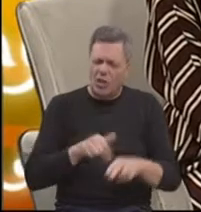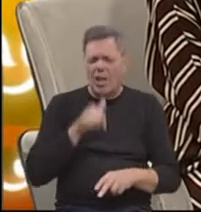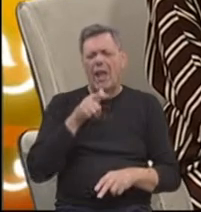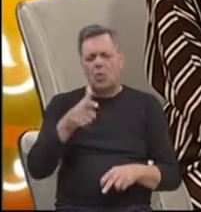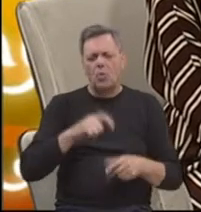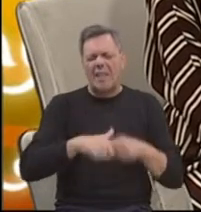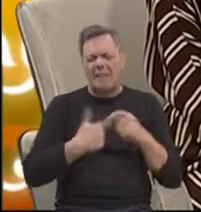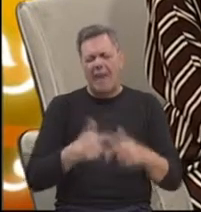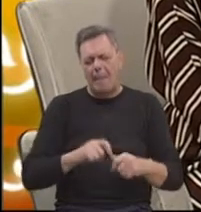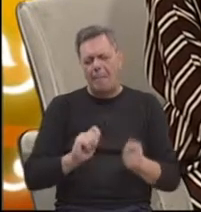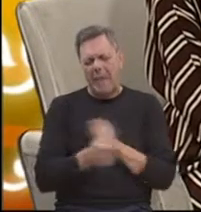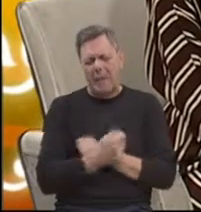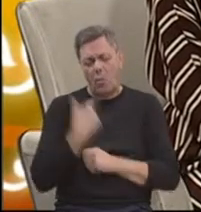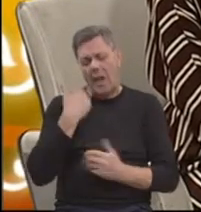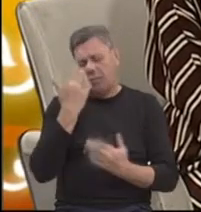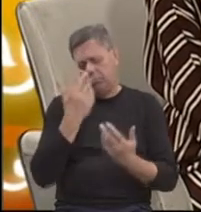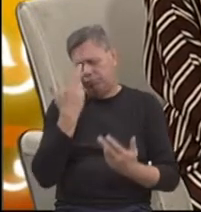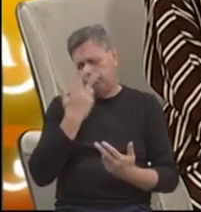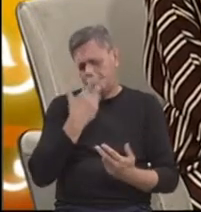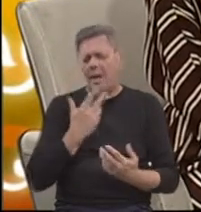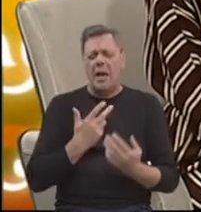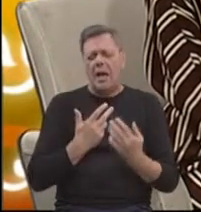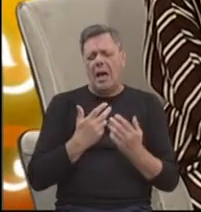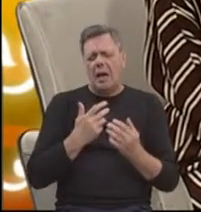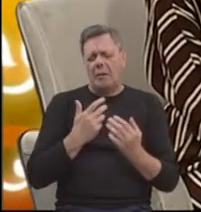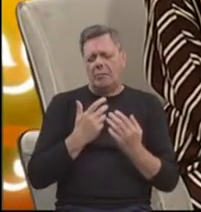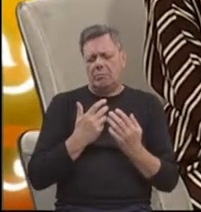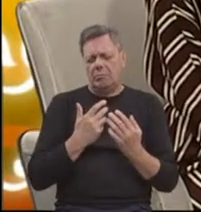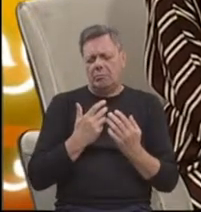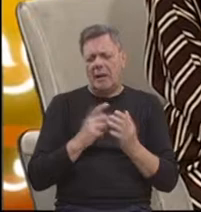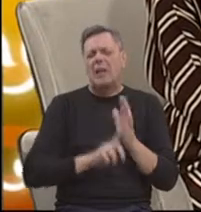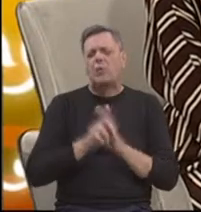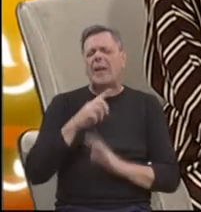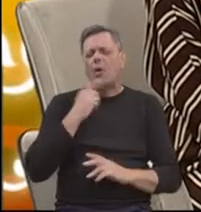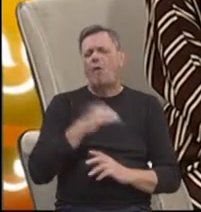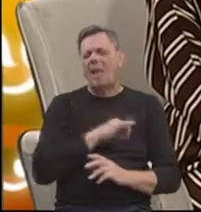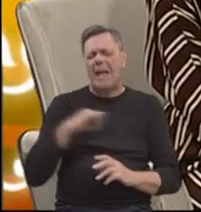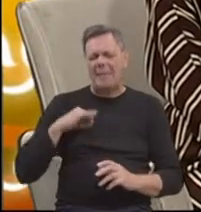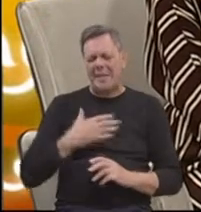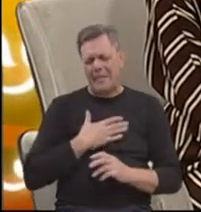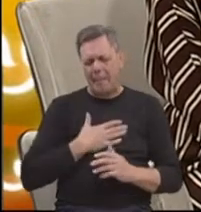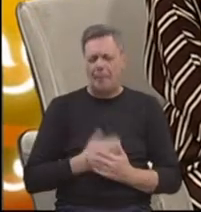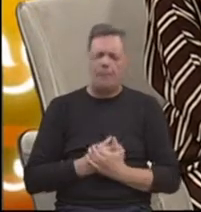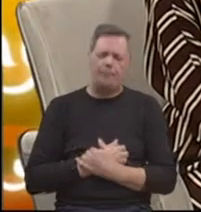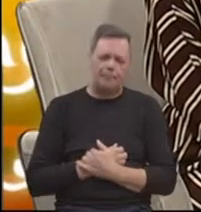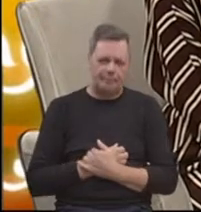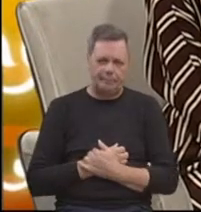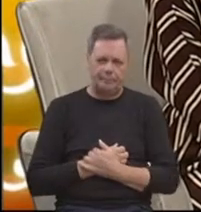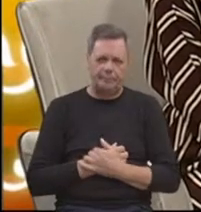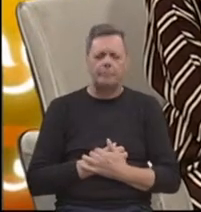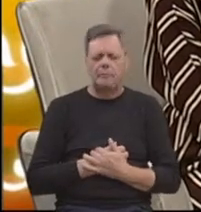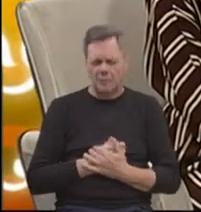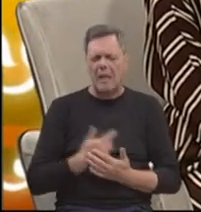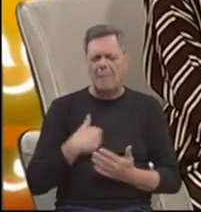stvari mijenjaju jer rezultati govore za sebe i utoliko zapravo se same komplementarne struke onda i više priznaju naravno kao vrlo